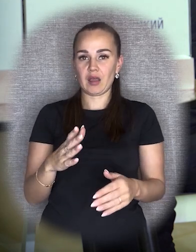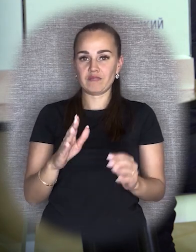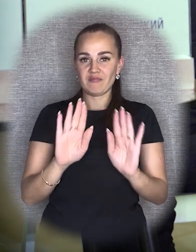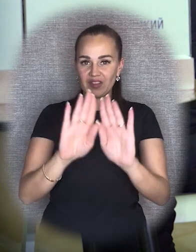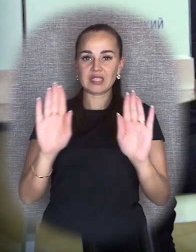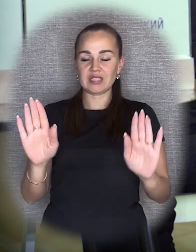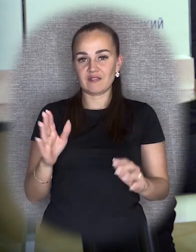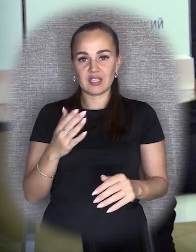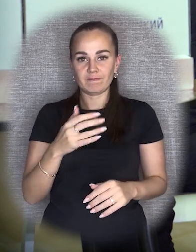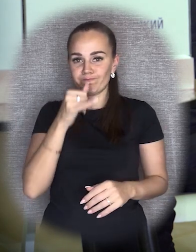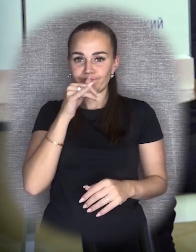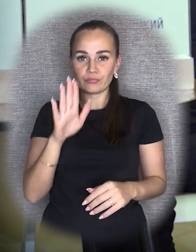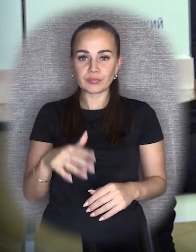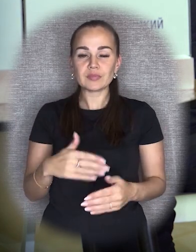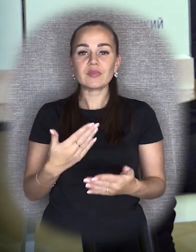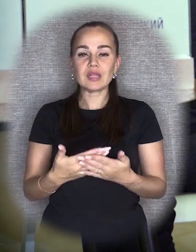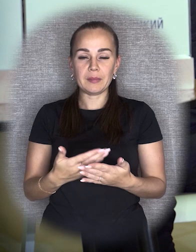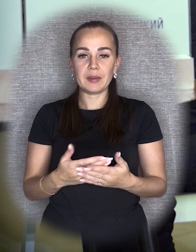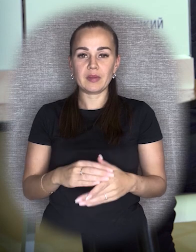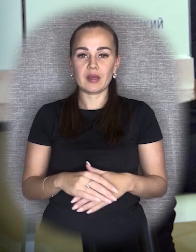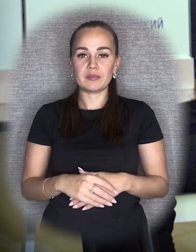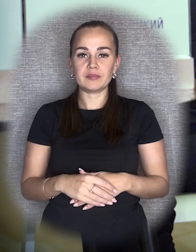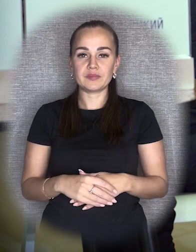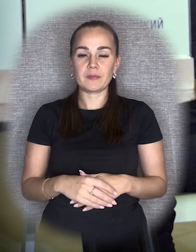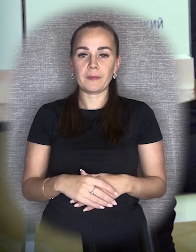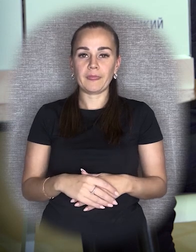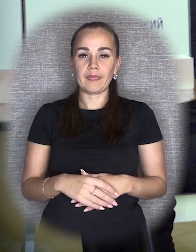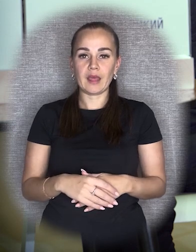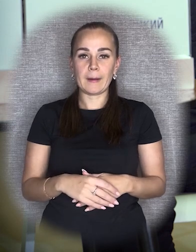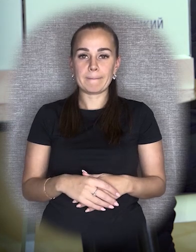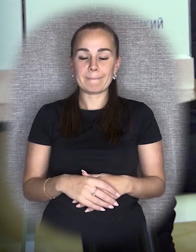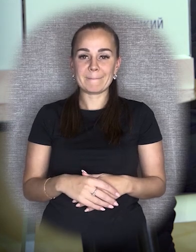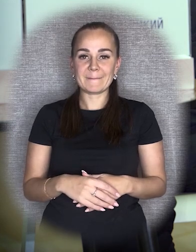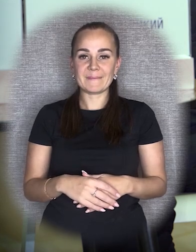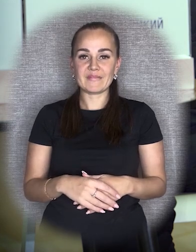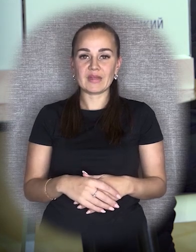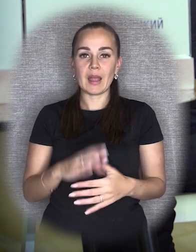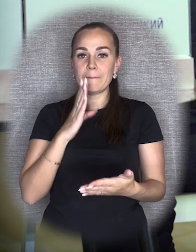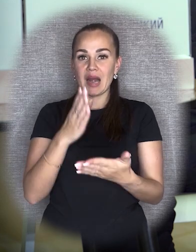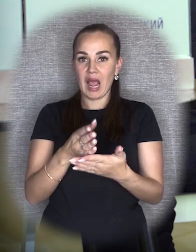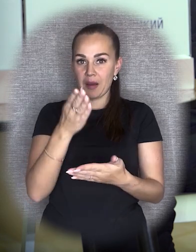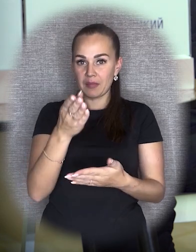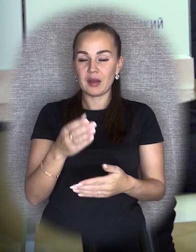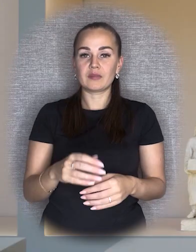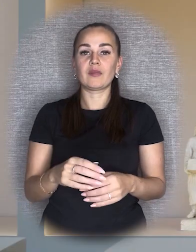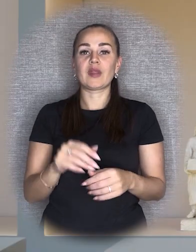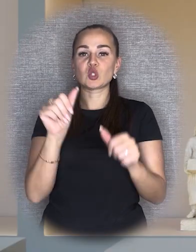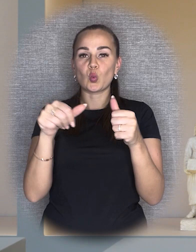представляется возможным. Вот, например, прямо передо мной, за спиной зрителей, скульптурная